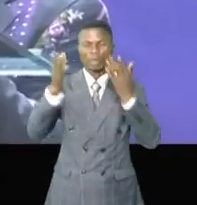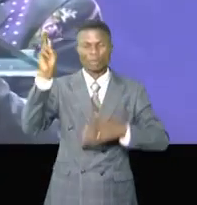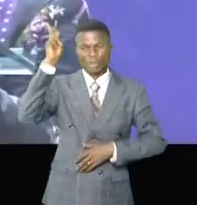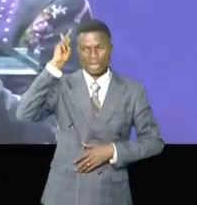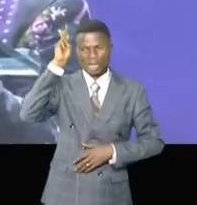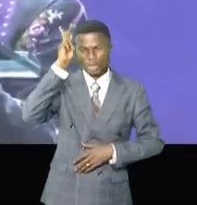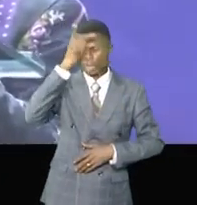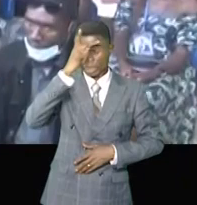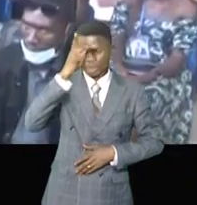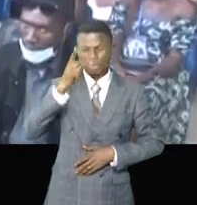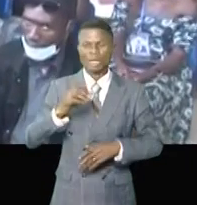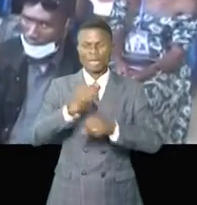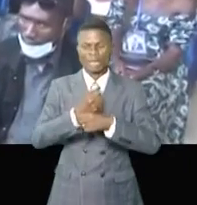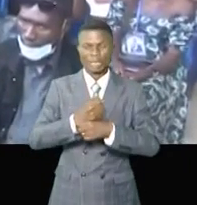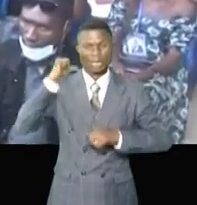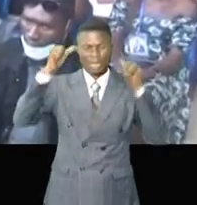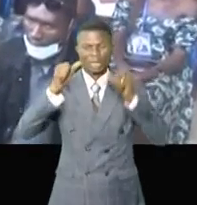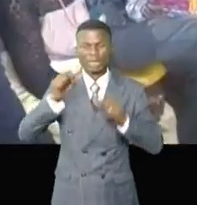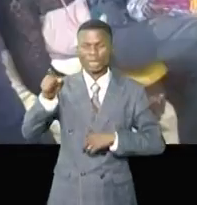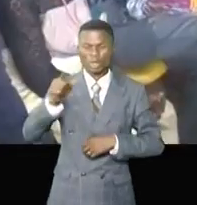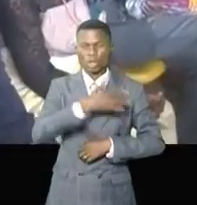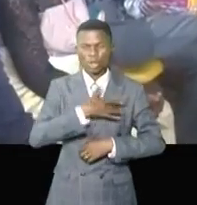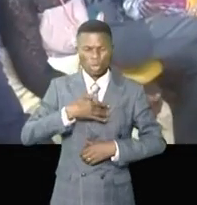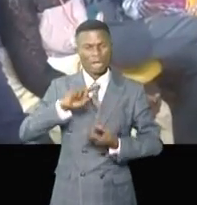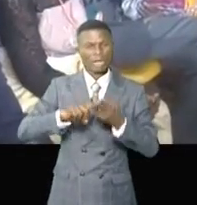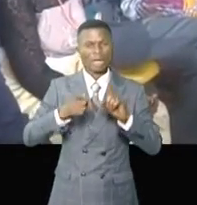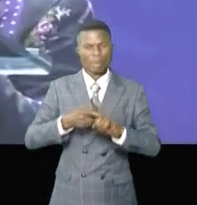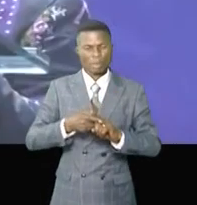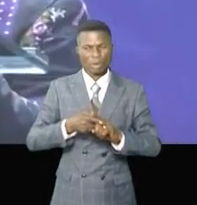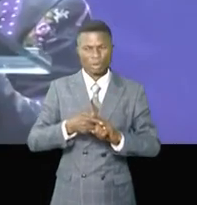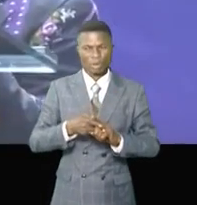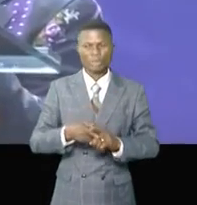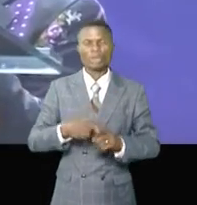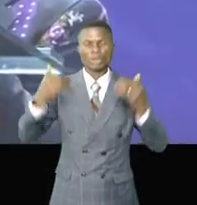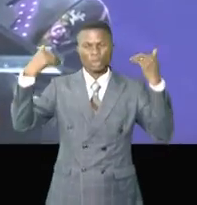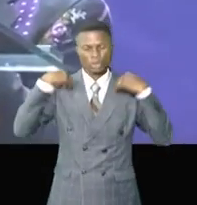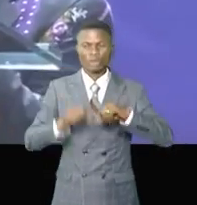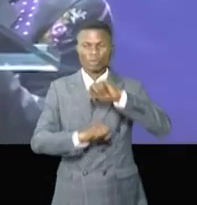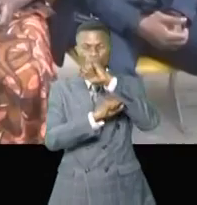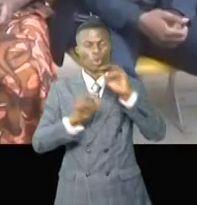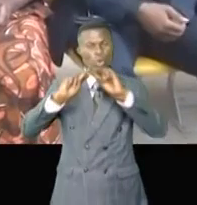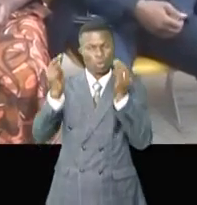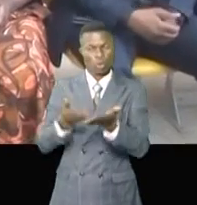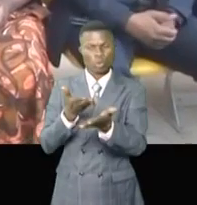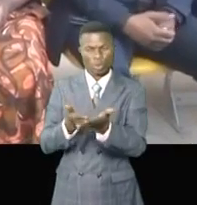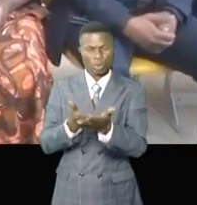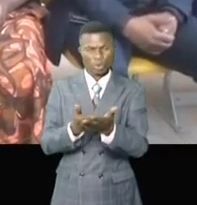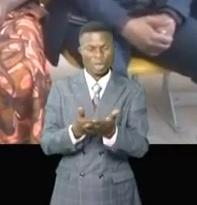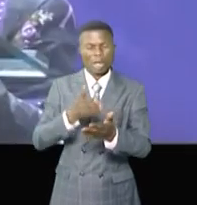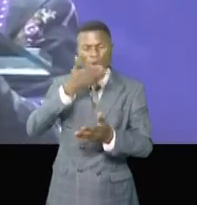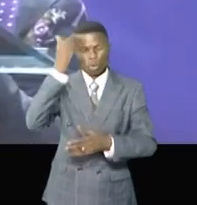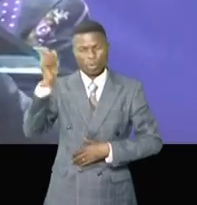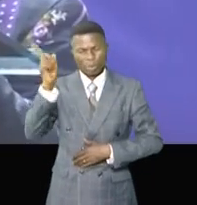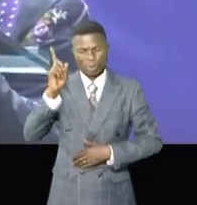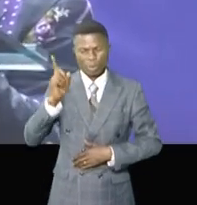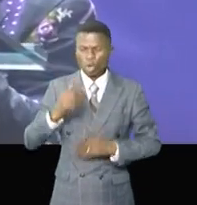la troupe théâtrale Mufankolo Maisha a, au nom de ses collègues, demandé aux autorités de soutenir cette troupe afin d'immortaliser et